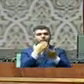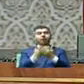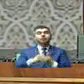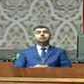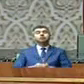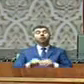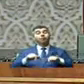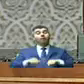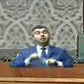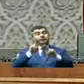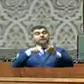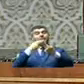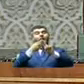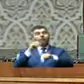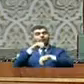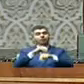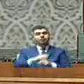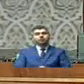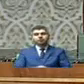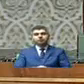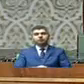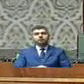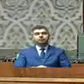الوزير، الإجابة على السؤال، على التعقيب.